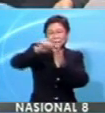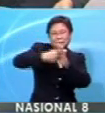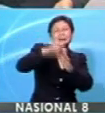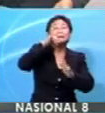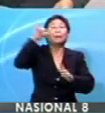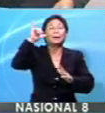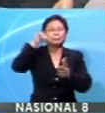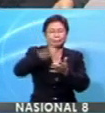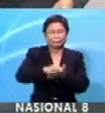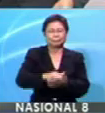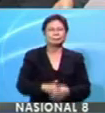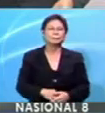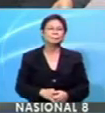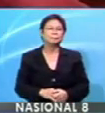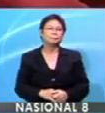semalam